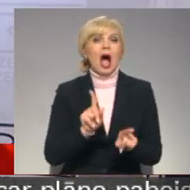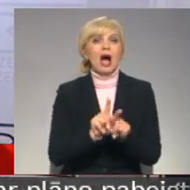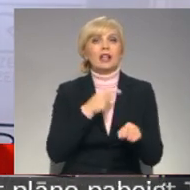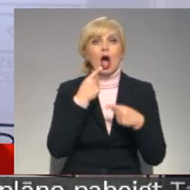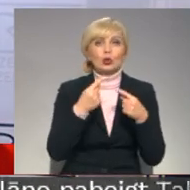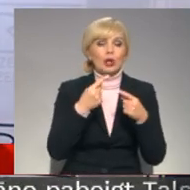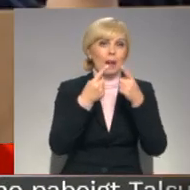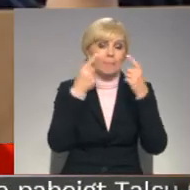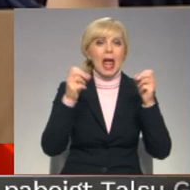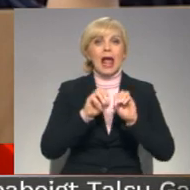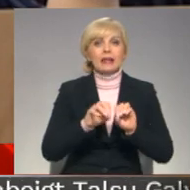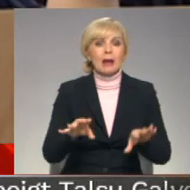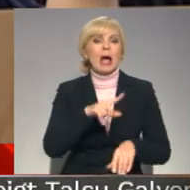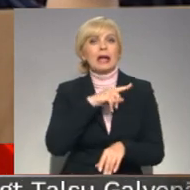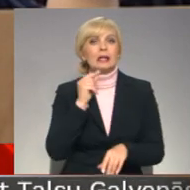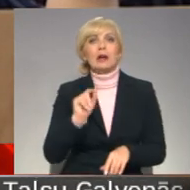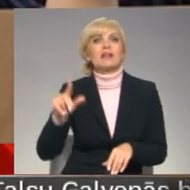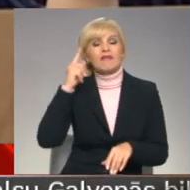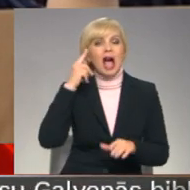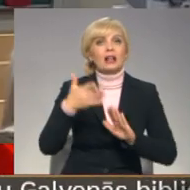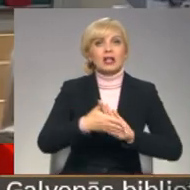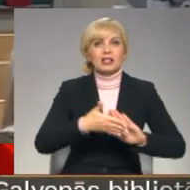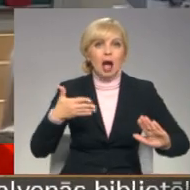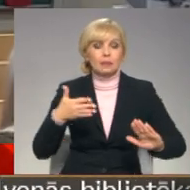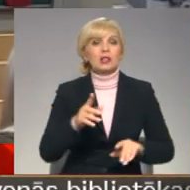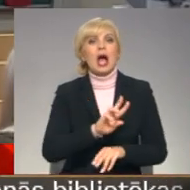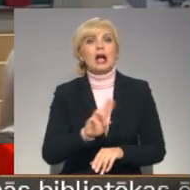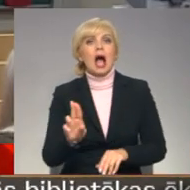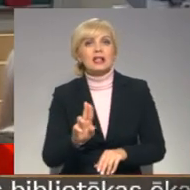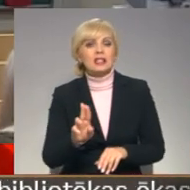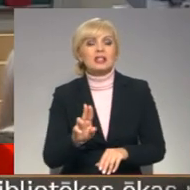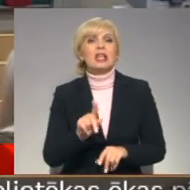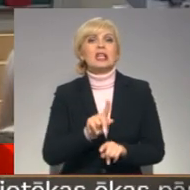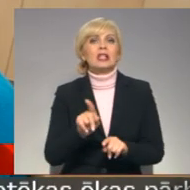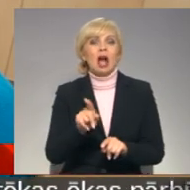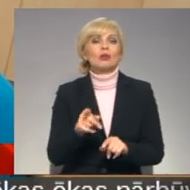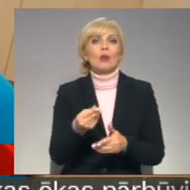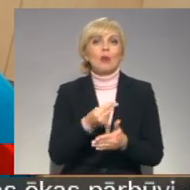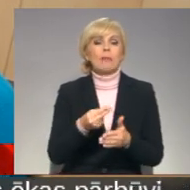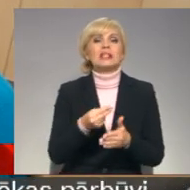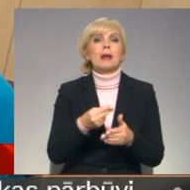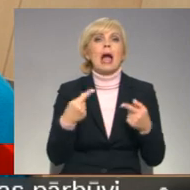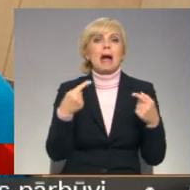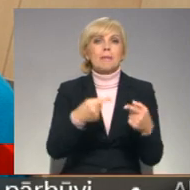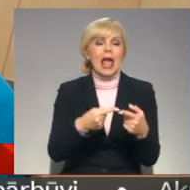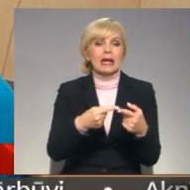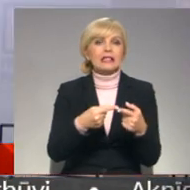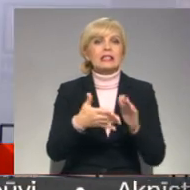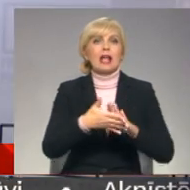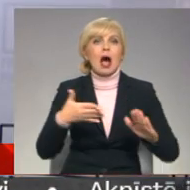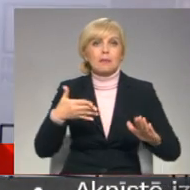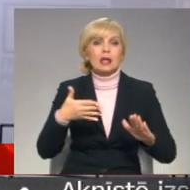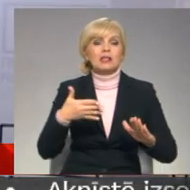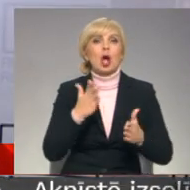par mēdījām un gribam drusku vairāk saprast, kas ir fake news. Bet mums ir tas mērķis saprast arī vairāk, ja, kas